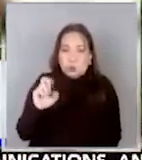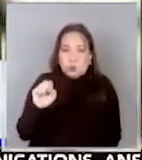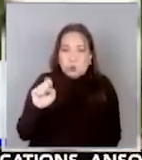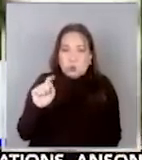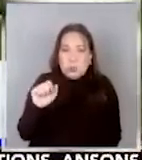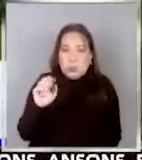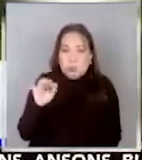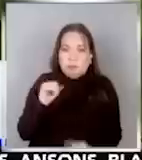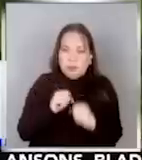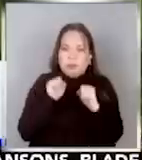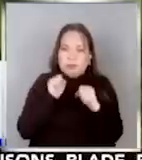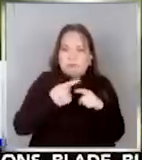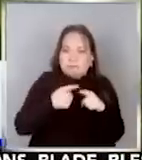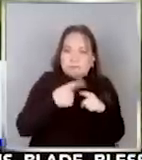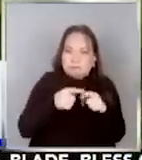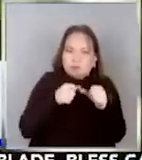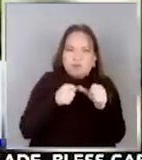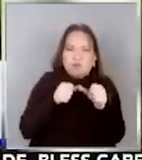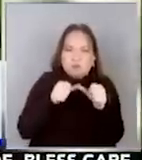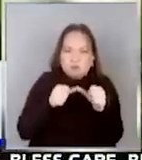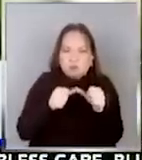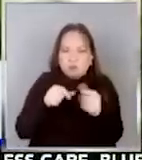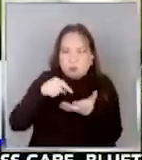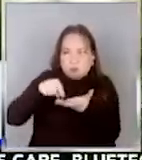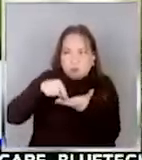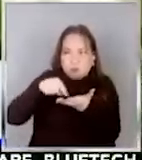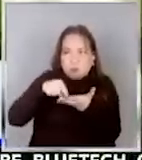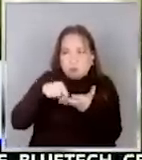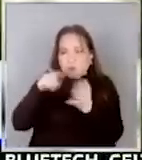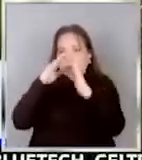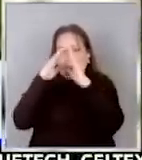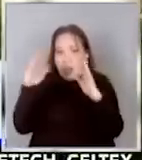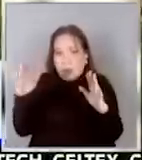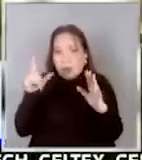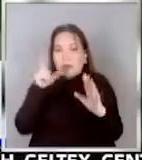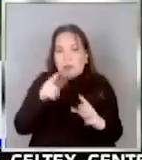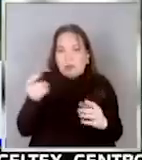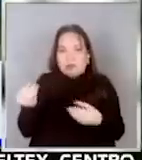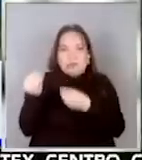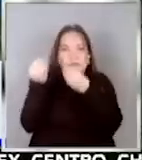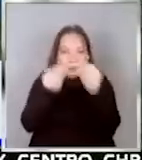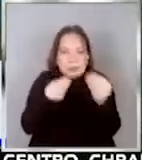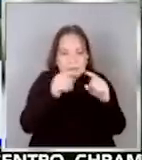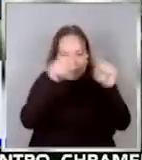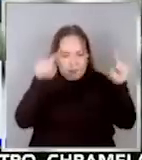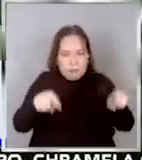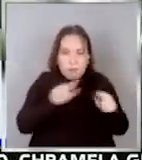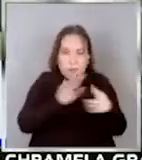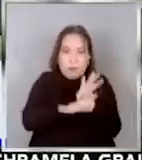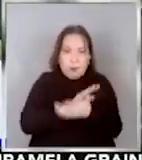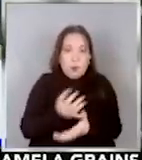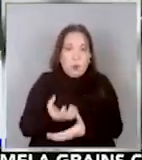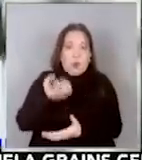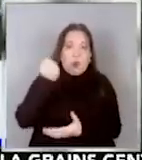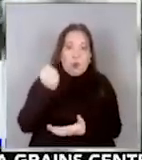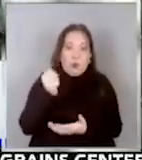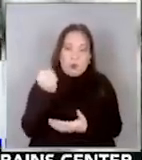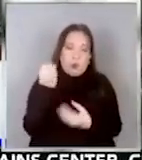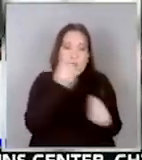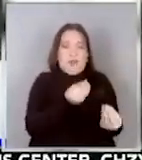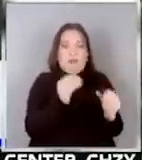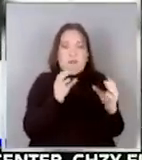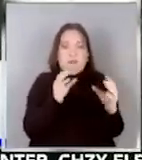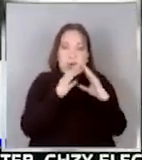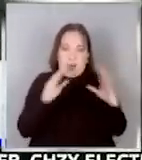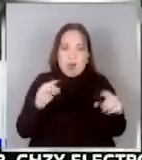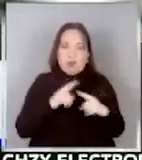mga pabahay bago mailipat sa kanila ang mga titulo. Kaya sa bubuing subsidy fund, mga tenant daw ang